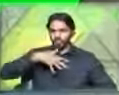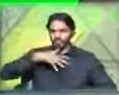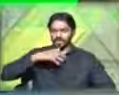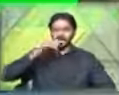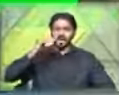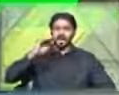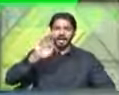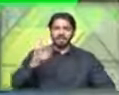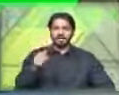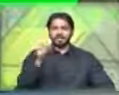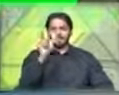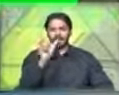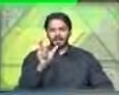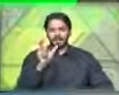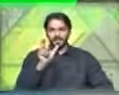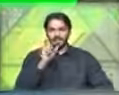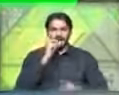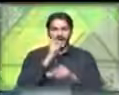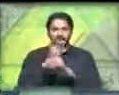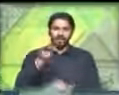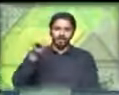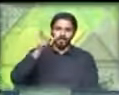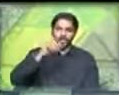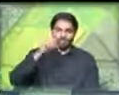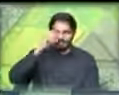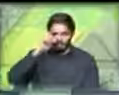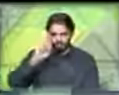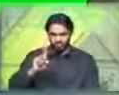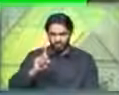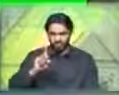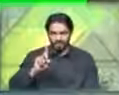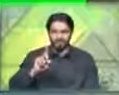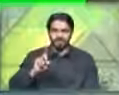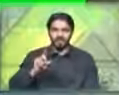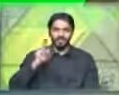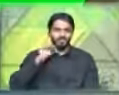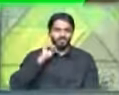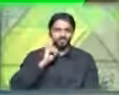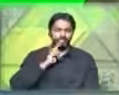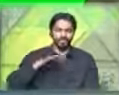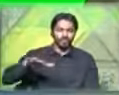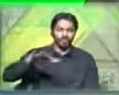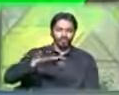الدكتور محمد حسان. شكرا لفضيلتك سيد على هذا اللقاء وجزيت الخير والبركة،